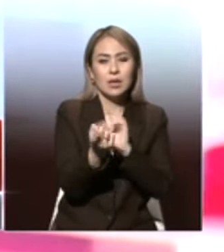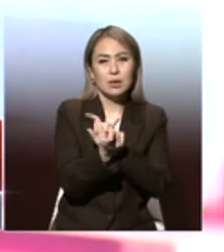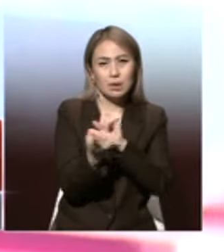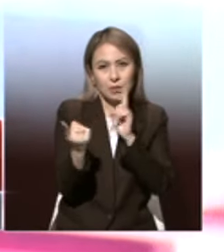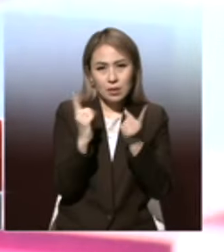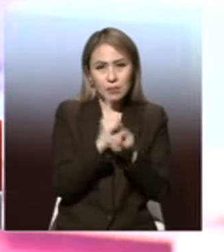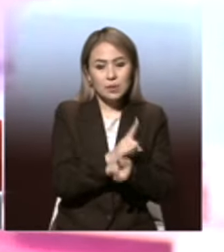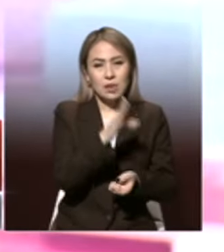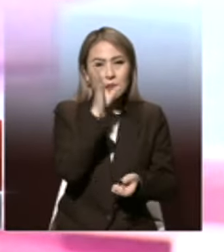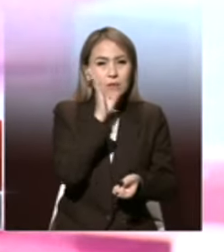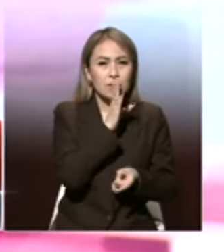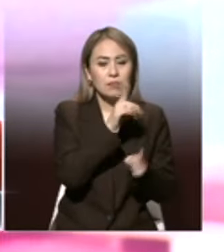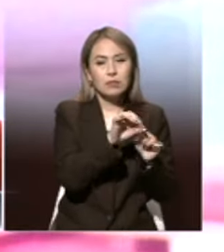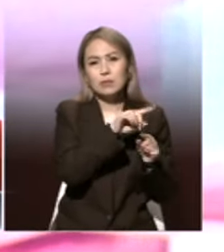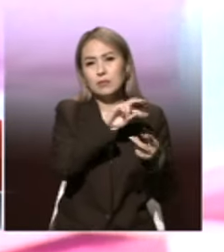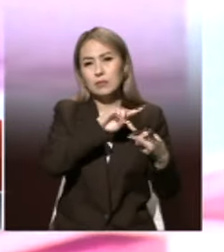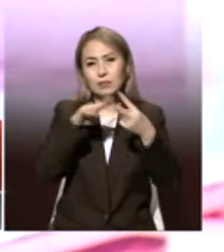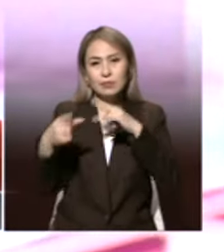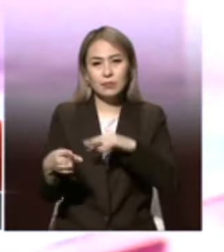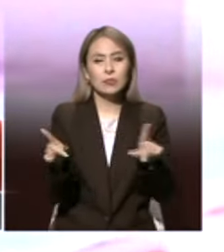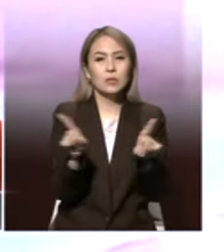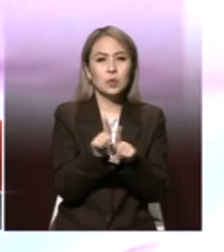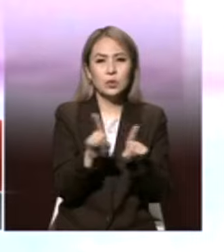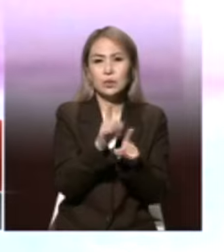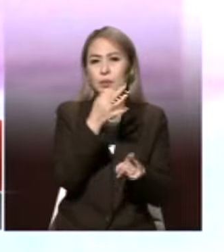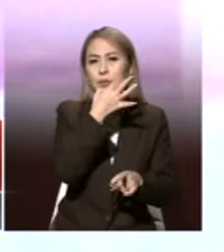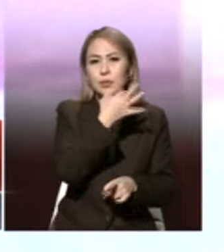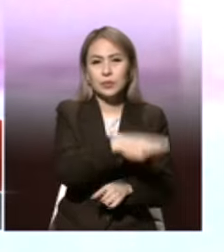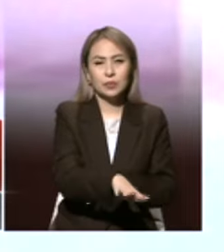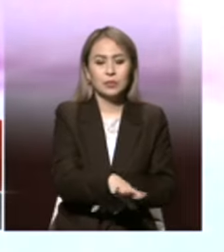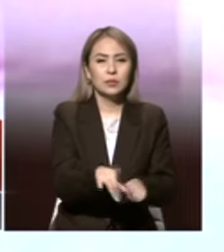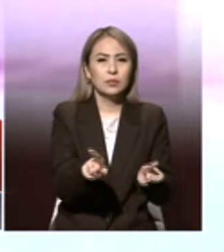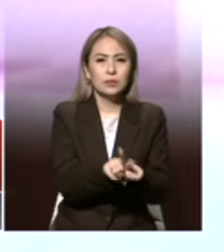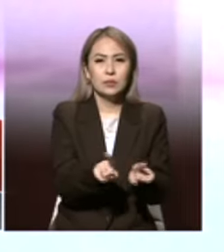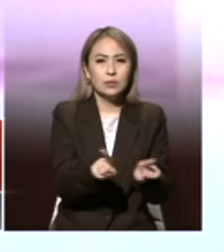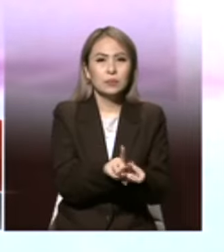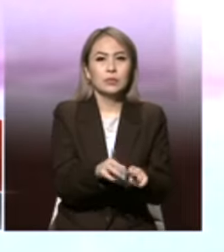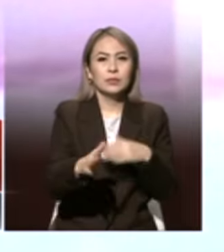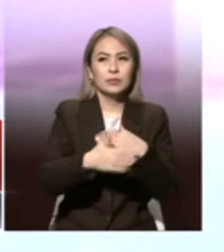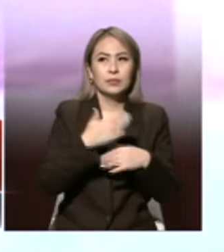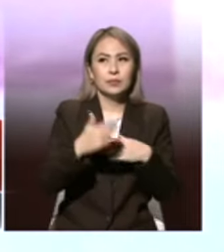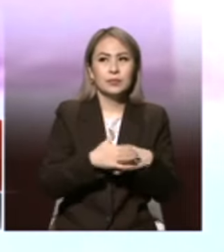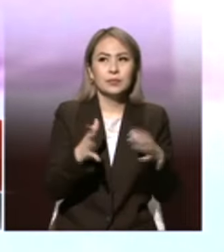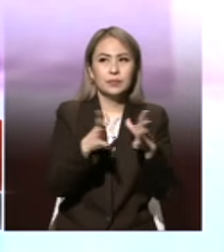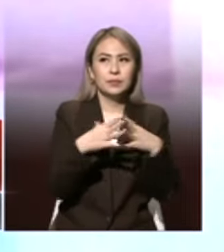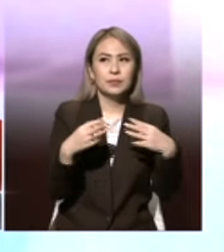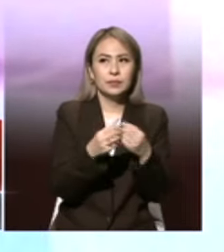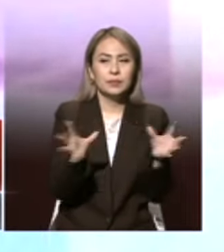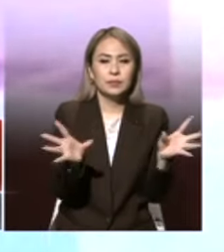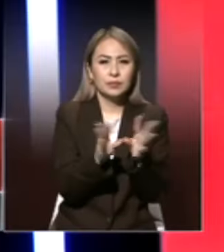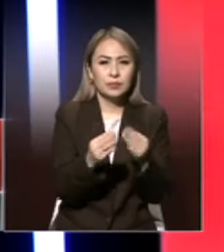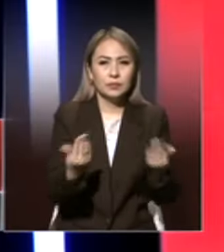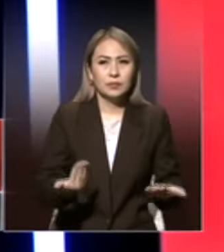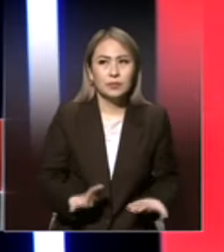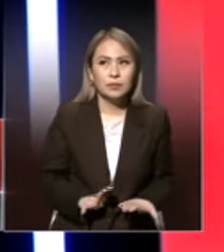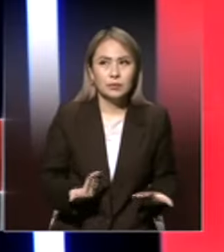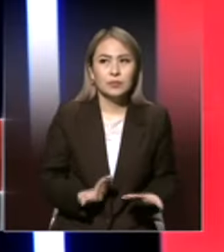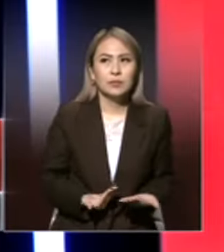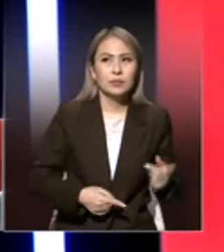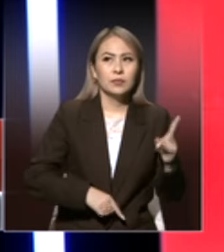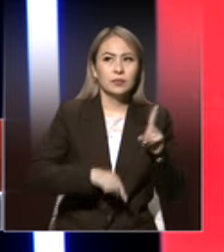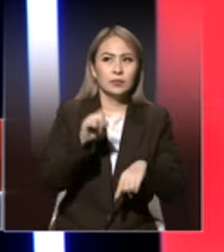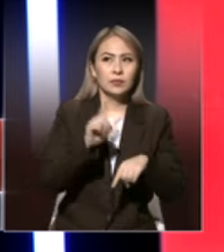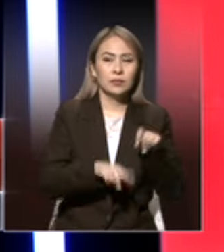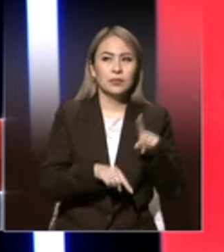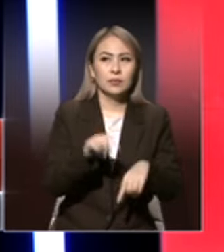қатынастарға барлығы жатады. Жәбірленуші отбасының кез келген мүшесі бола алады. Отбасындағы бірге тұратын адамдардың өзі, жақын туыстардың өзі. Бізге хабарласқан